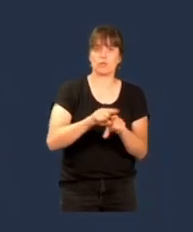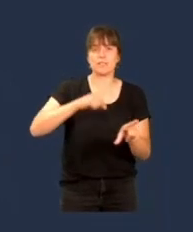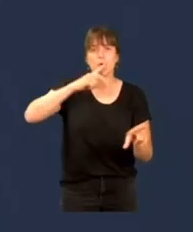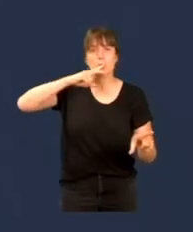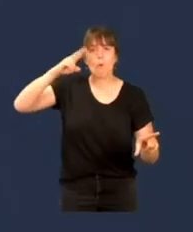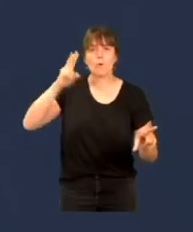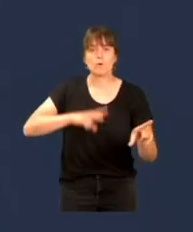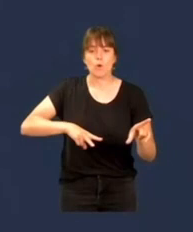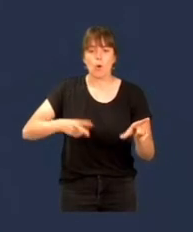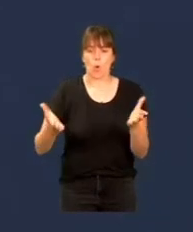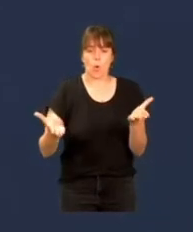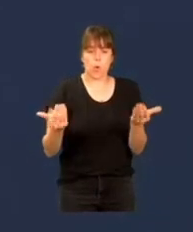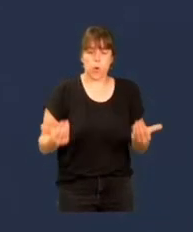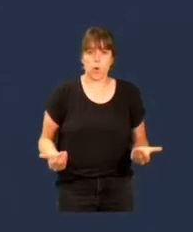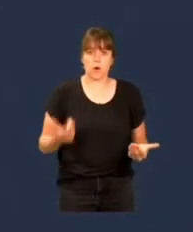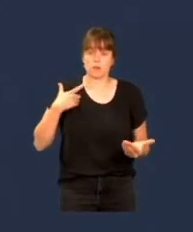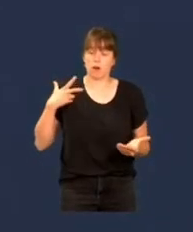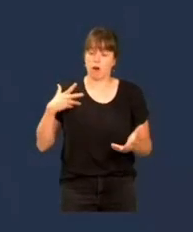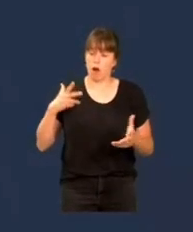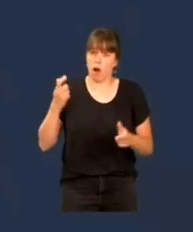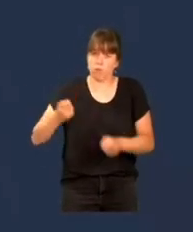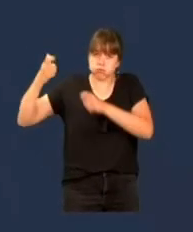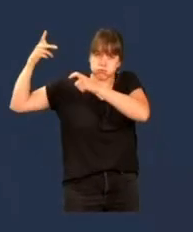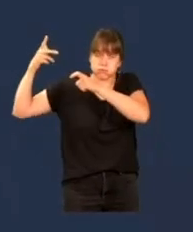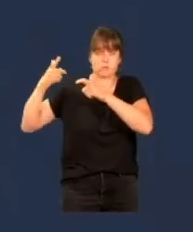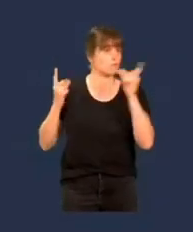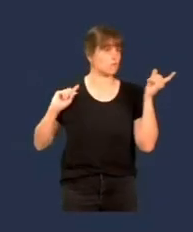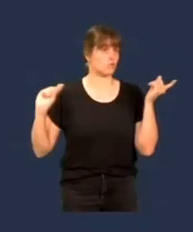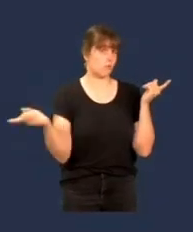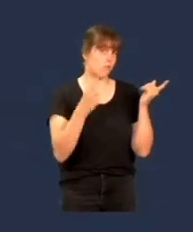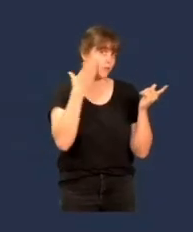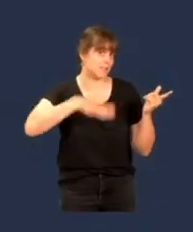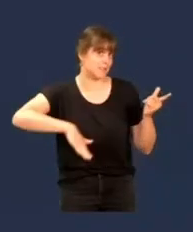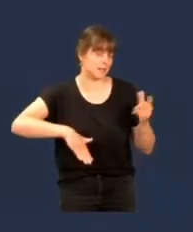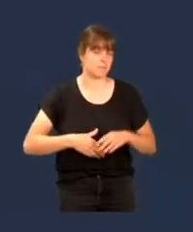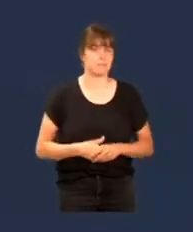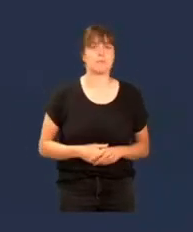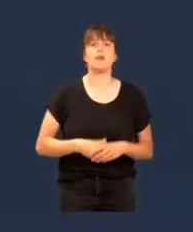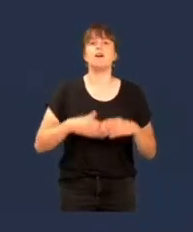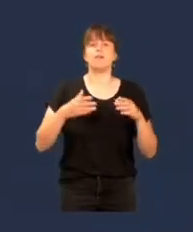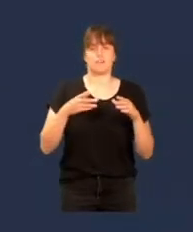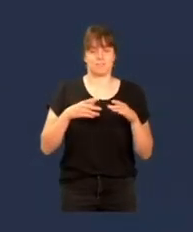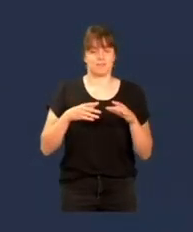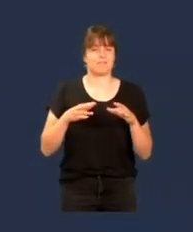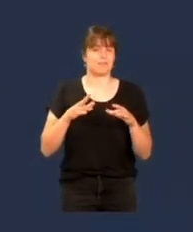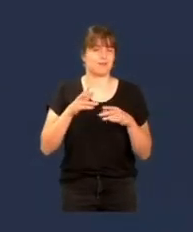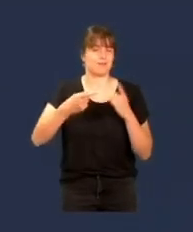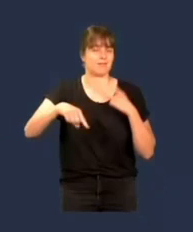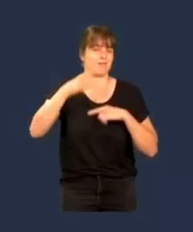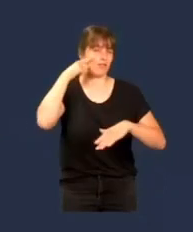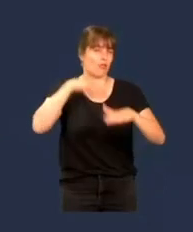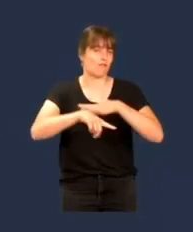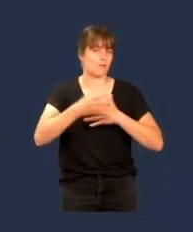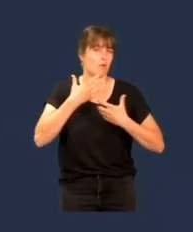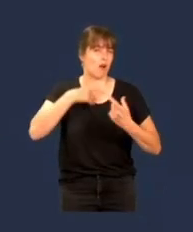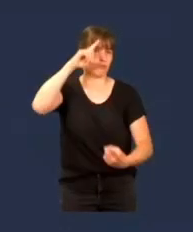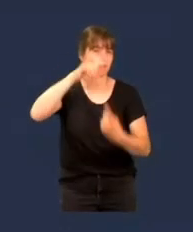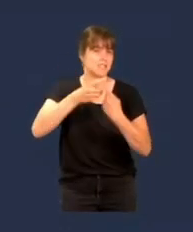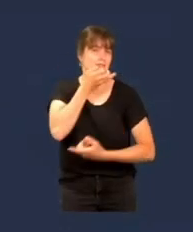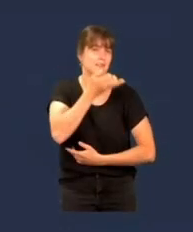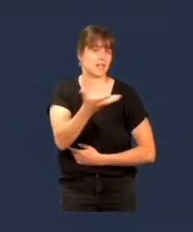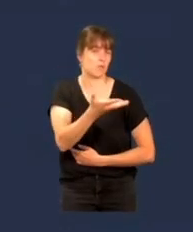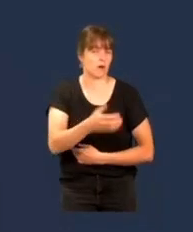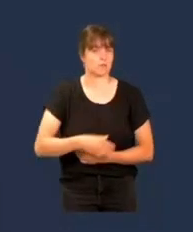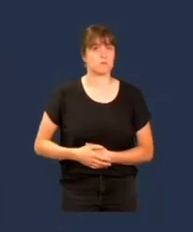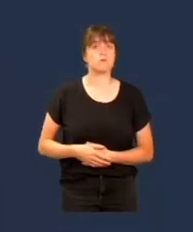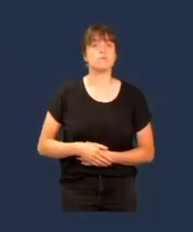exorbitants. Nous sommes tous d'accord là-dessus. Et là, vous m'aurez comprise, vous me voyez arriver, je pointe bien du doigt la responsabilité de